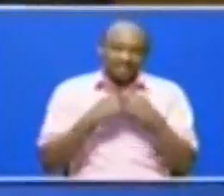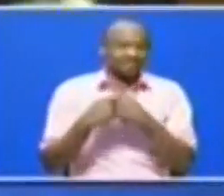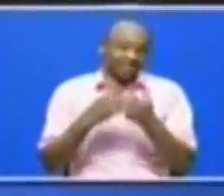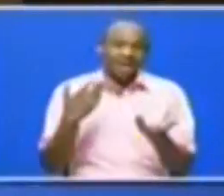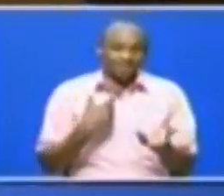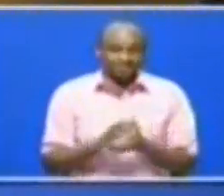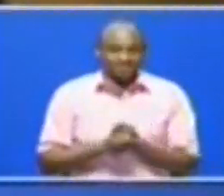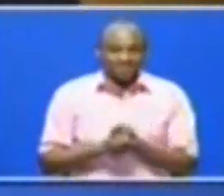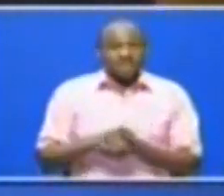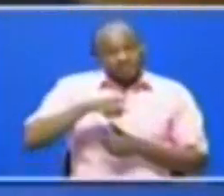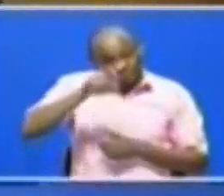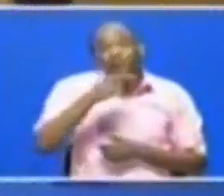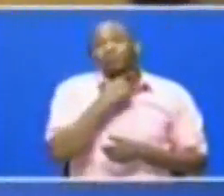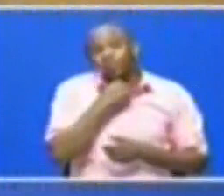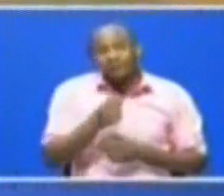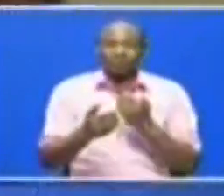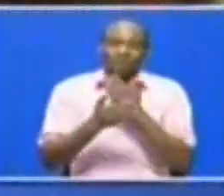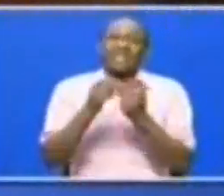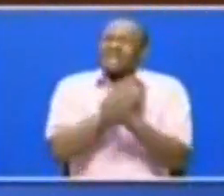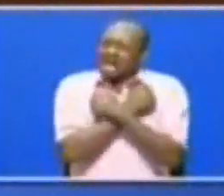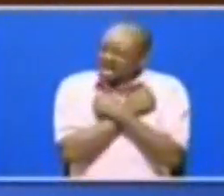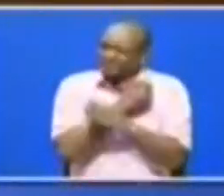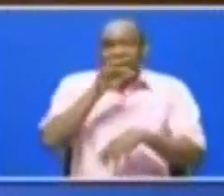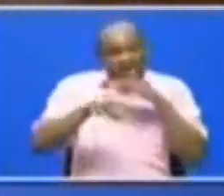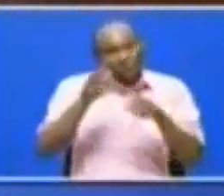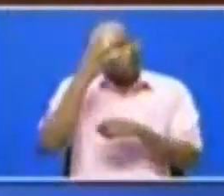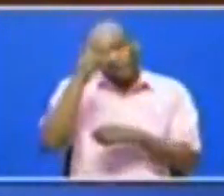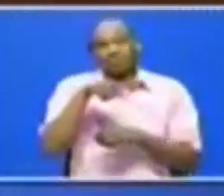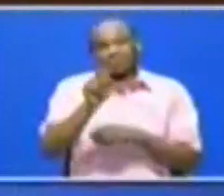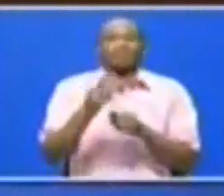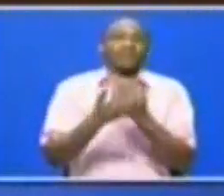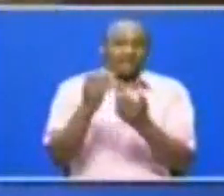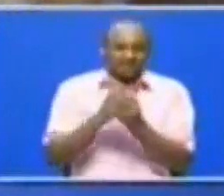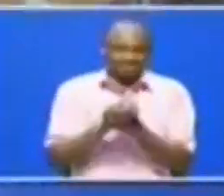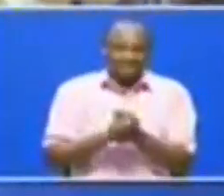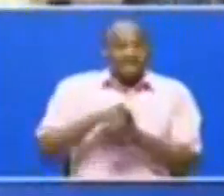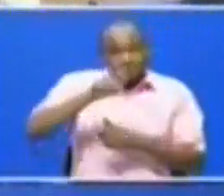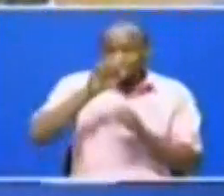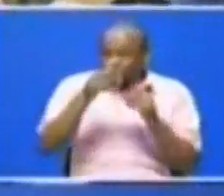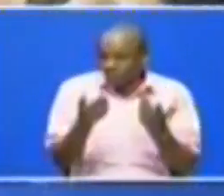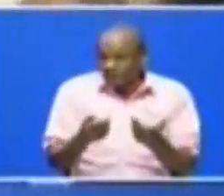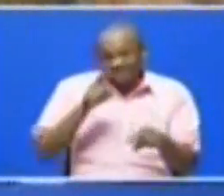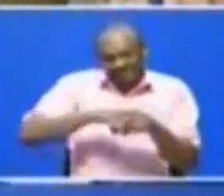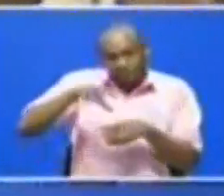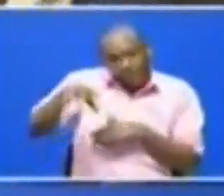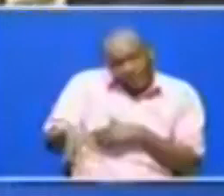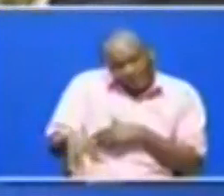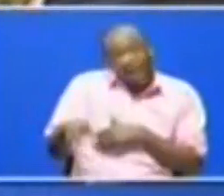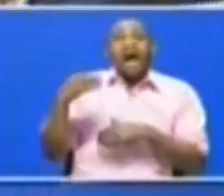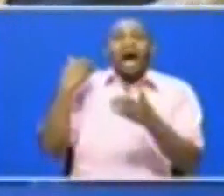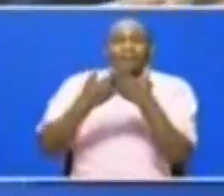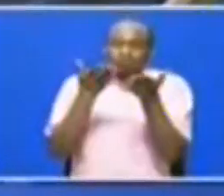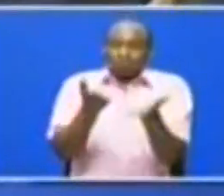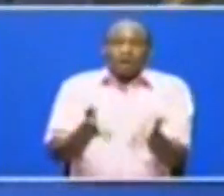mambo magumu. Mapenzi yake kwa wanyama ndiyo iliyomwezesha kuendelea na kazi hiyo, mvuto aliofuatilia kutoka utotoni hadi sasa